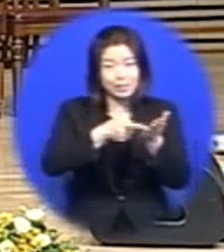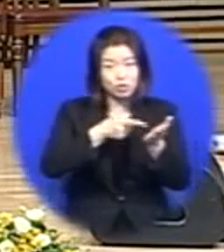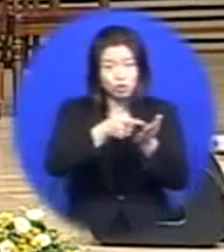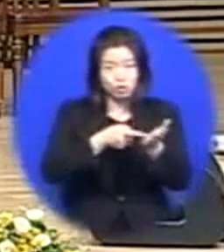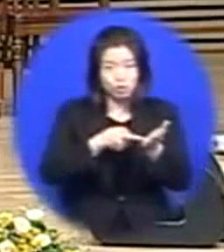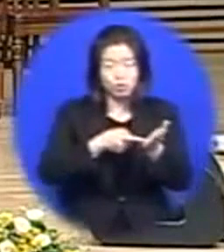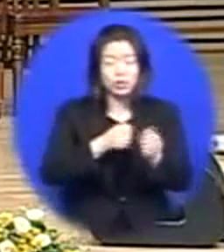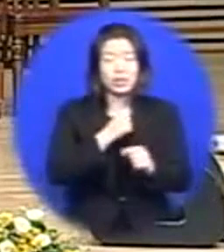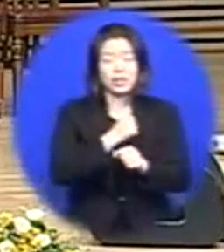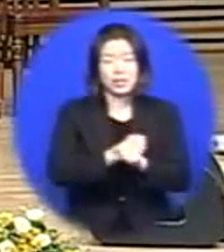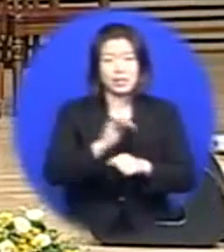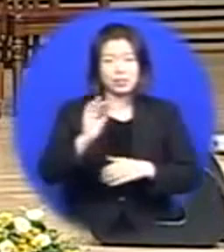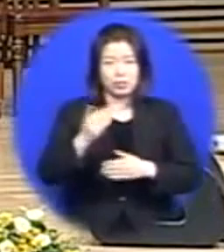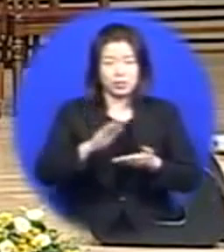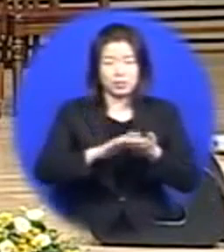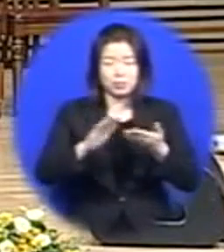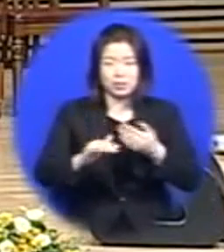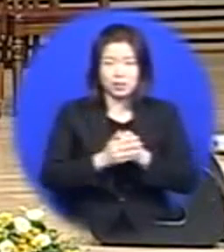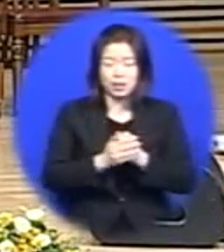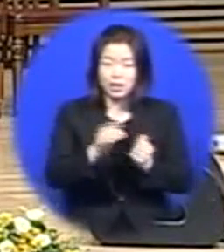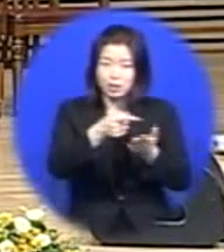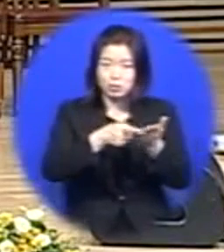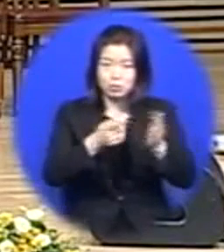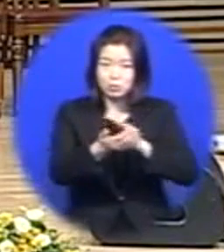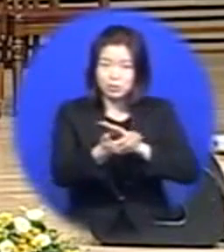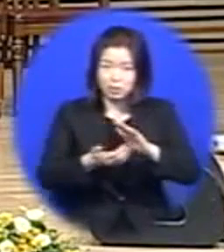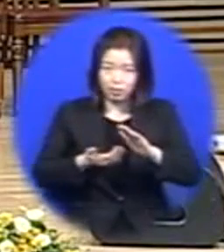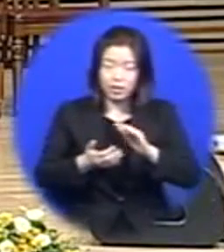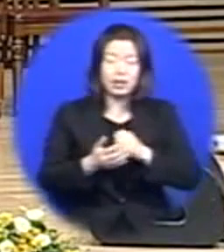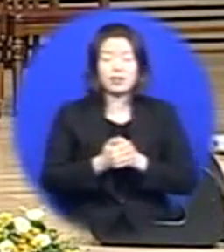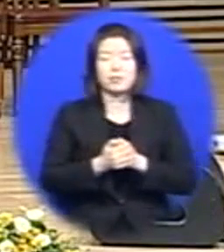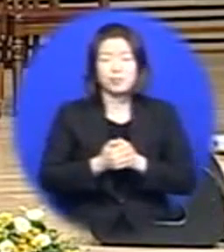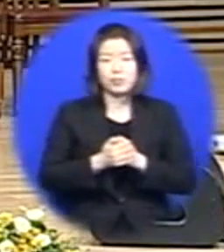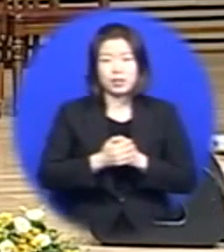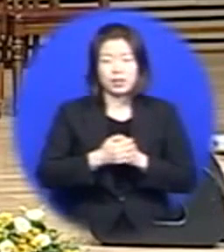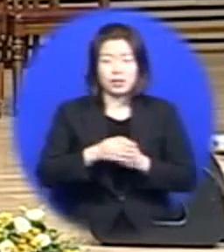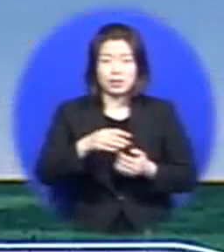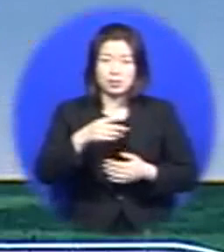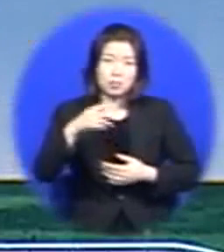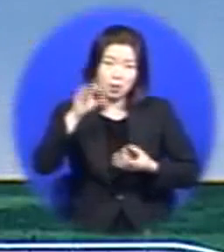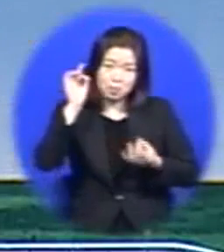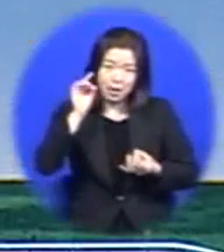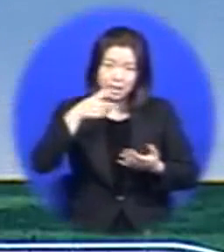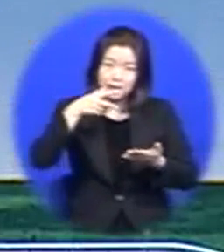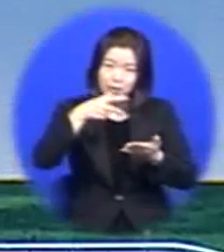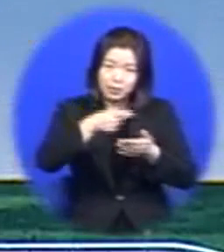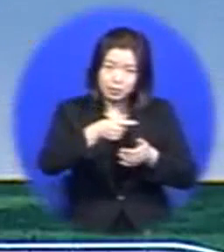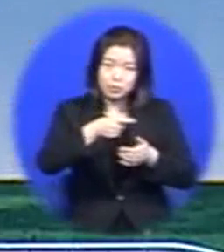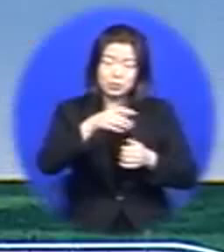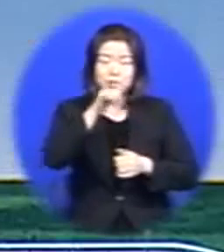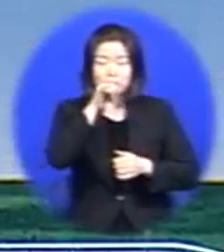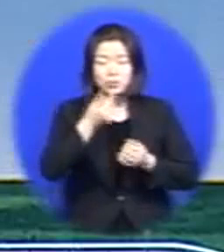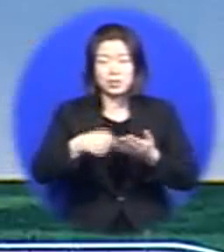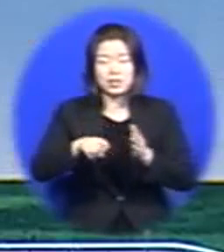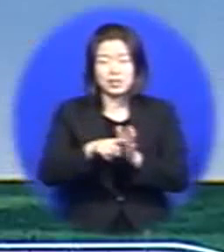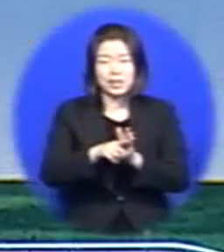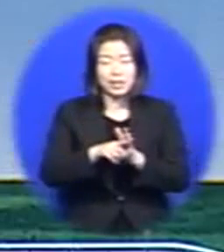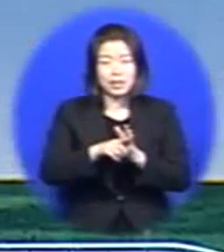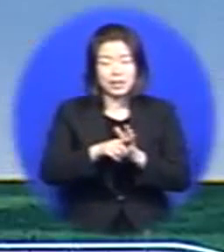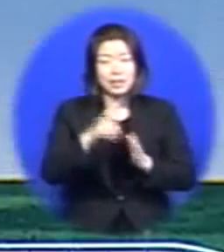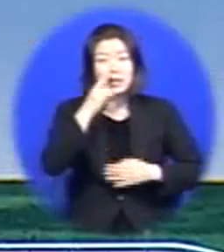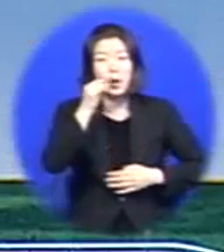해야 했습니다. 그래서 수술을 하기 전에 마취를 하려고 그